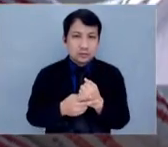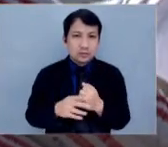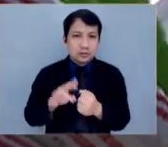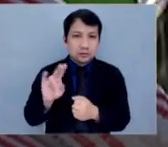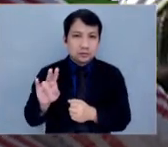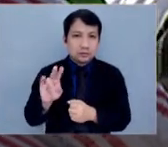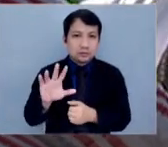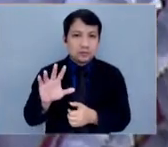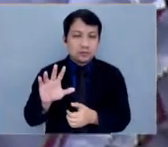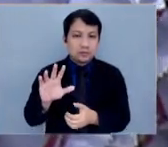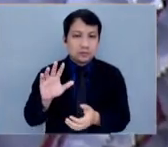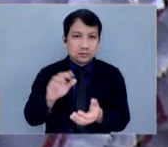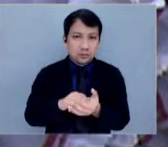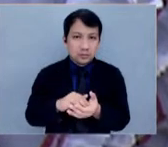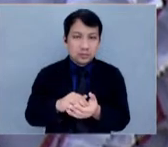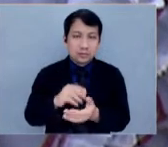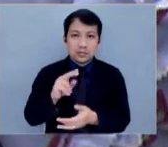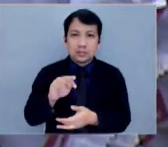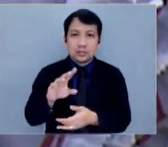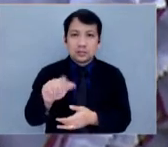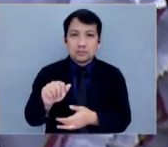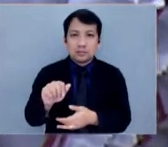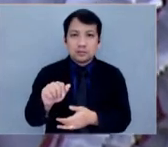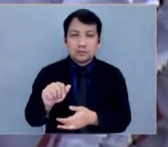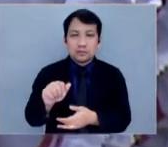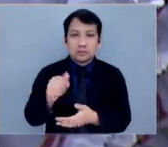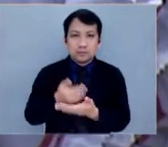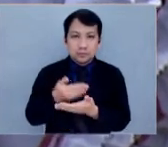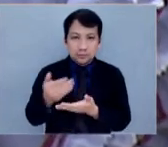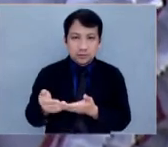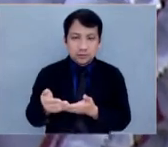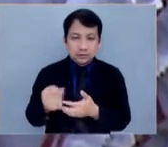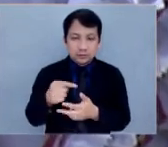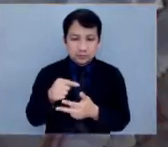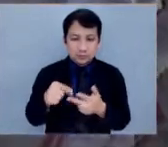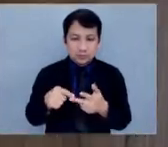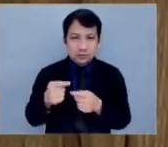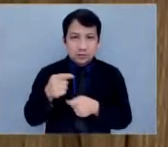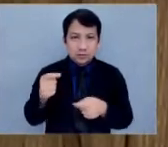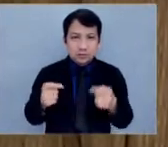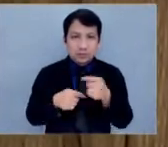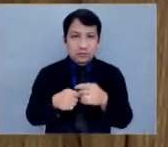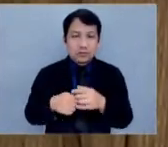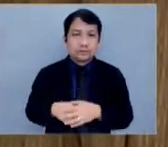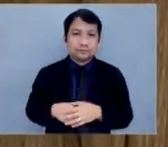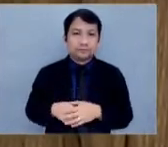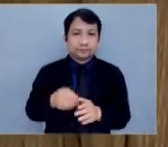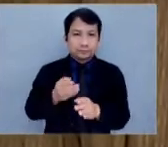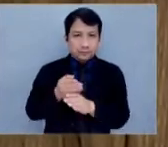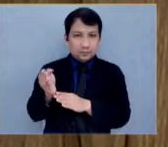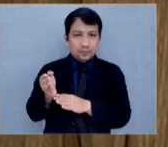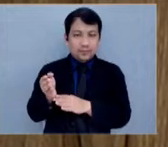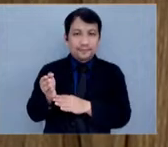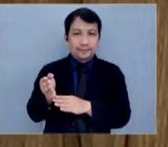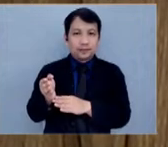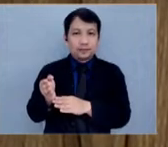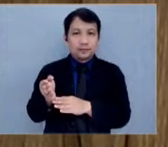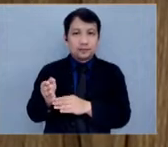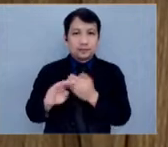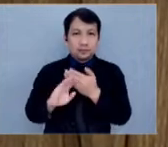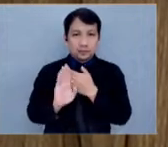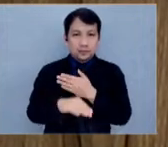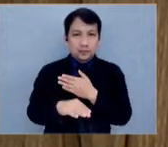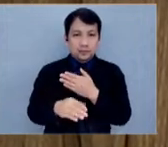ng NFA rice na illegal na ibinenta sa dalawang trader. Ang direksyon ay isaoli yung bayad